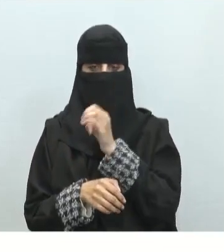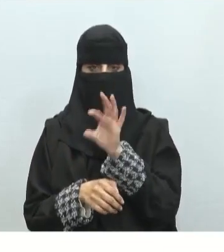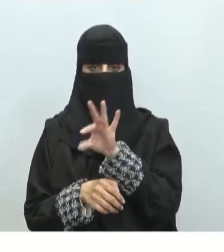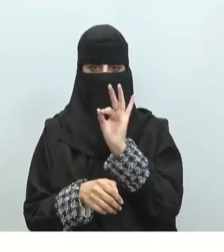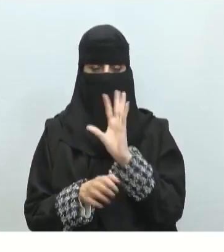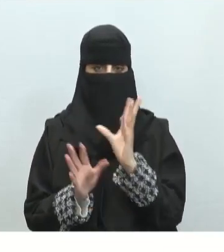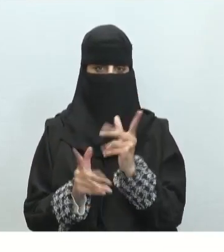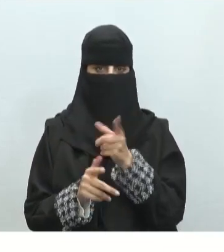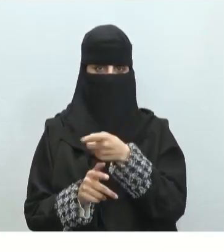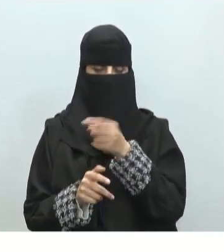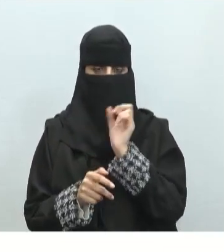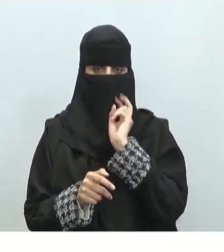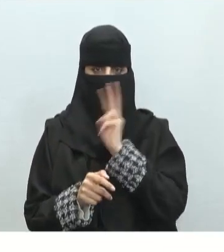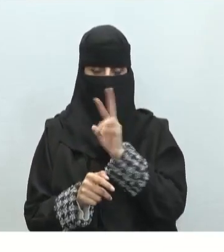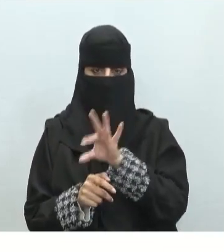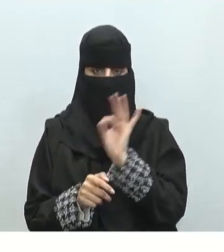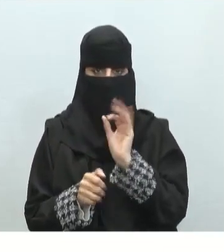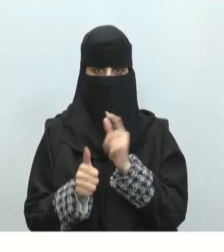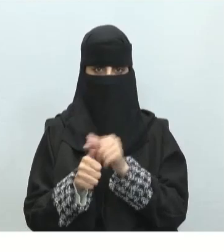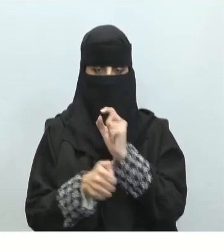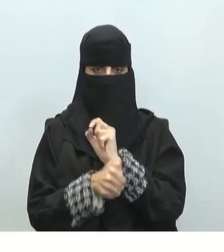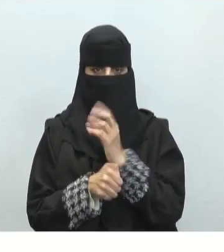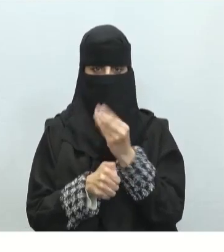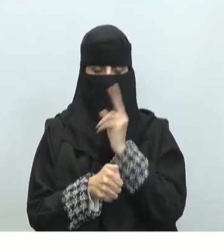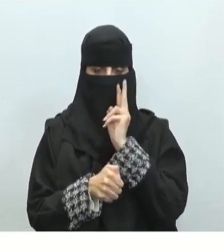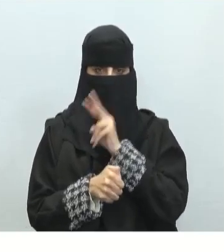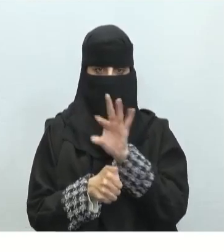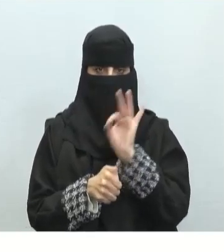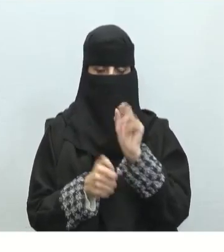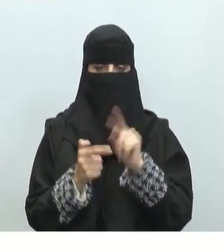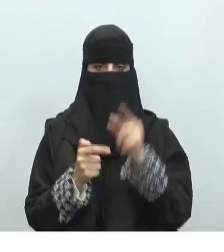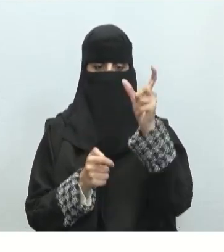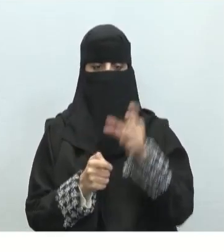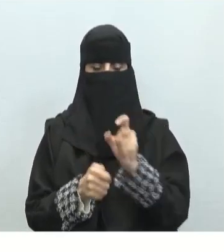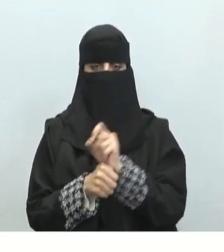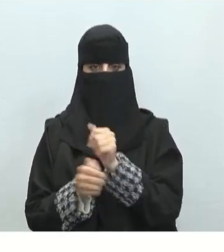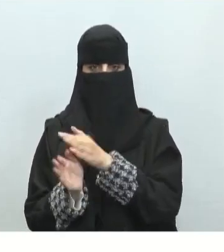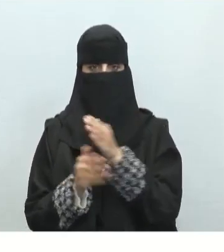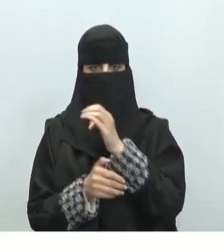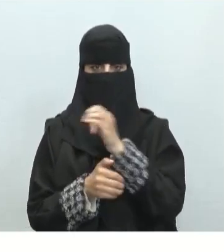الفعل والفاعل الجمله الاولى يقرا التلميذ قصه